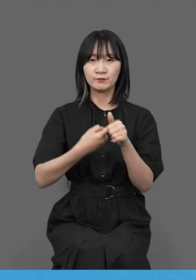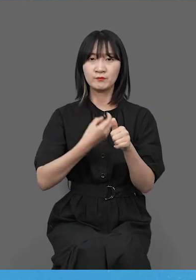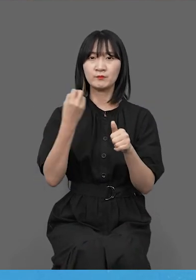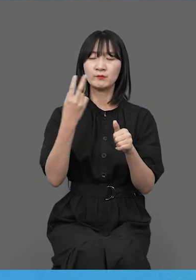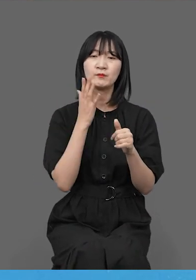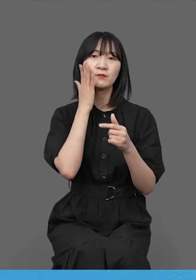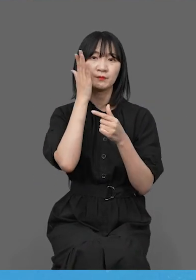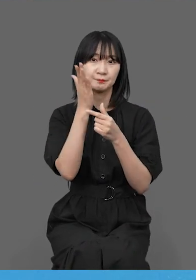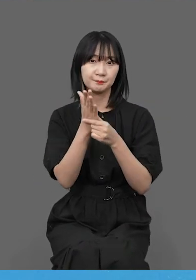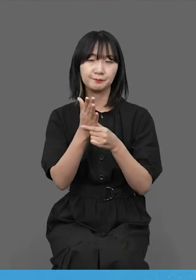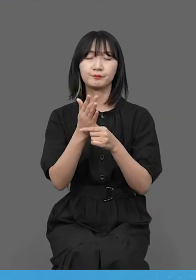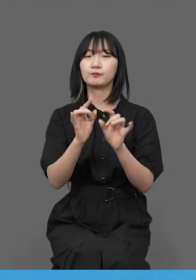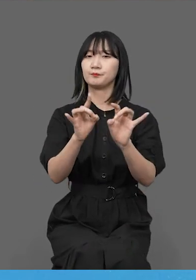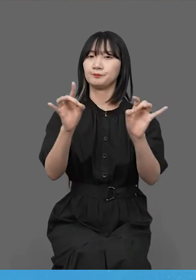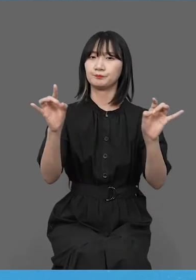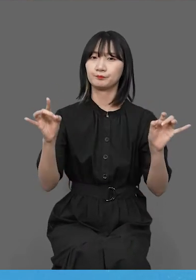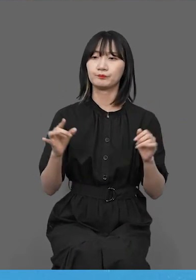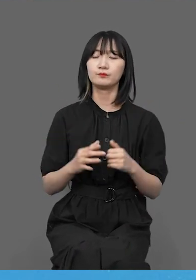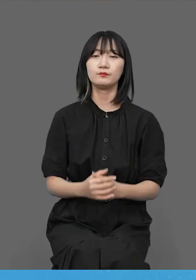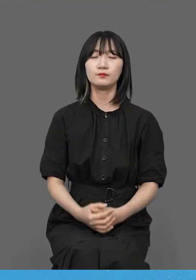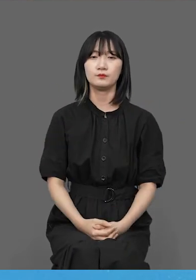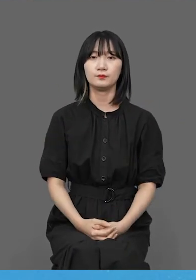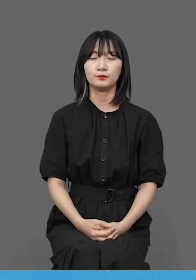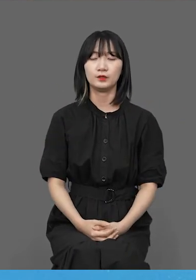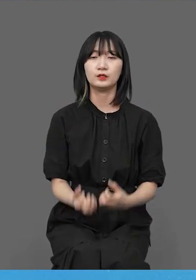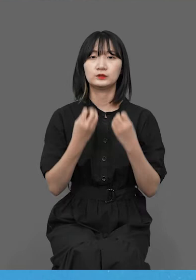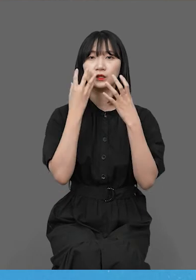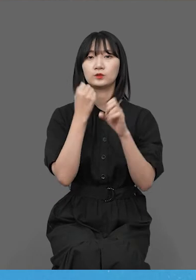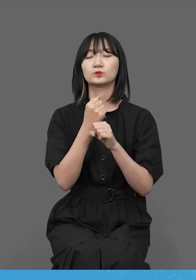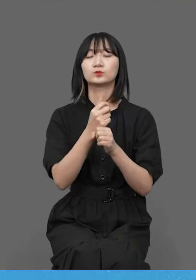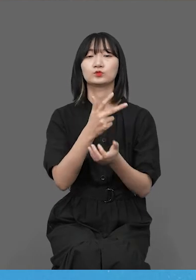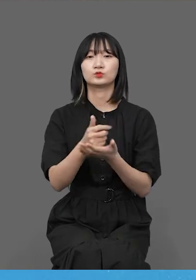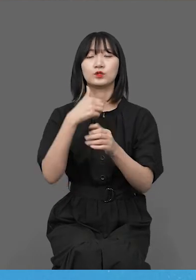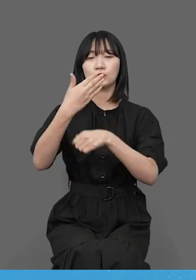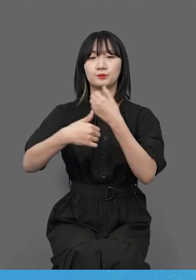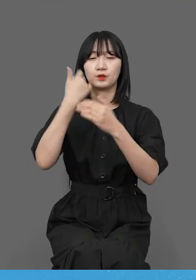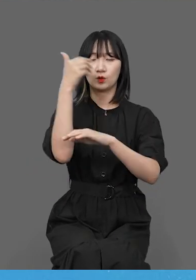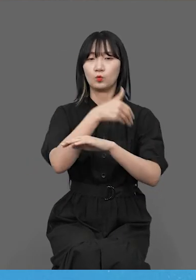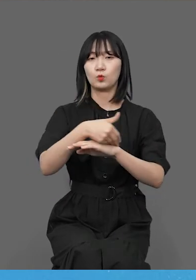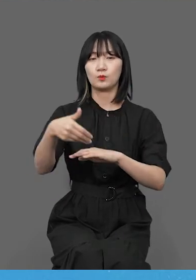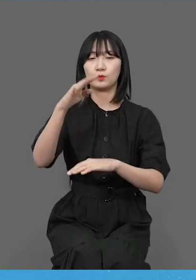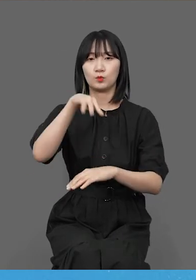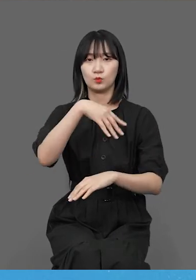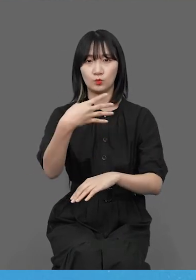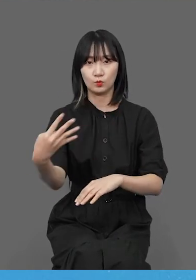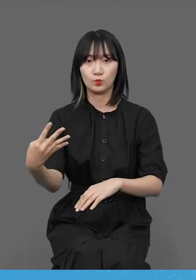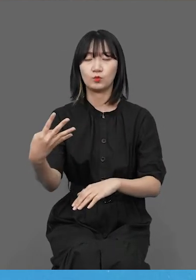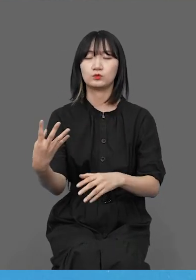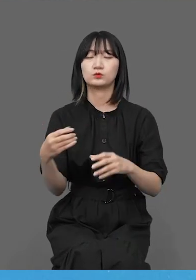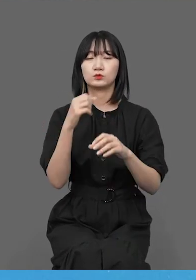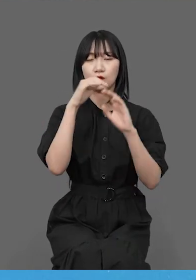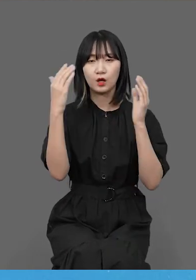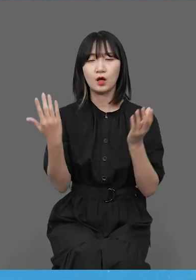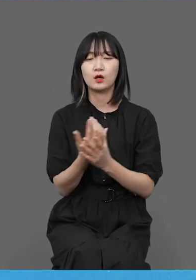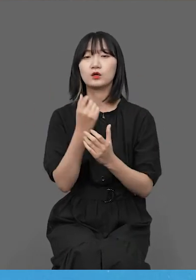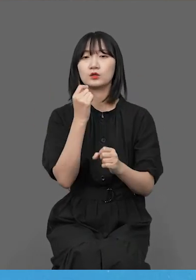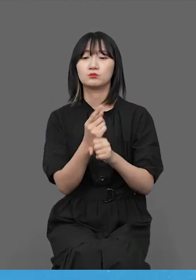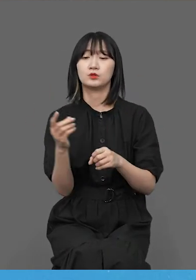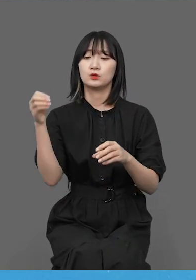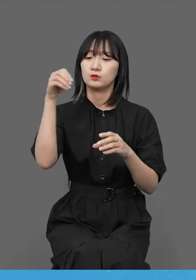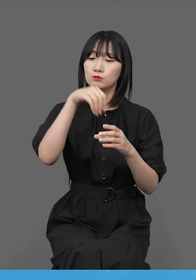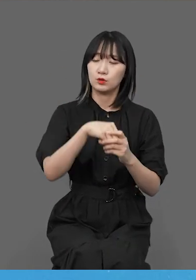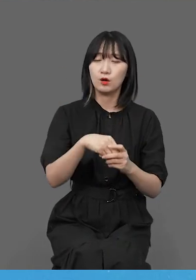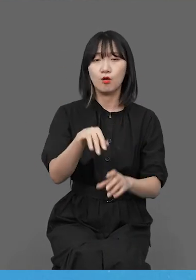생물계 구석구석에 그 정말 창조주 하나님의 그 설계도가 스며들어 있는